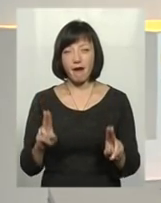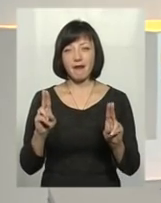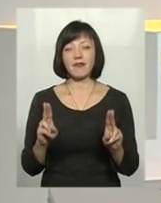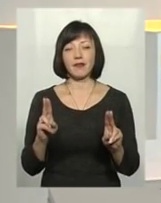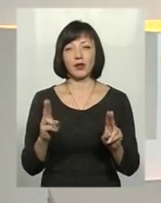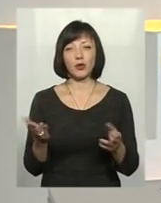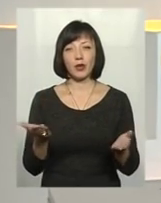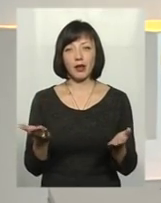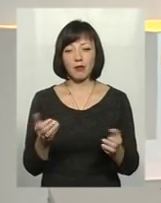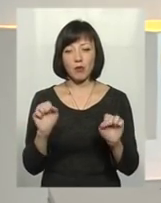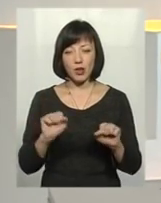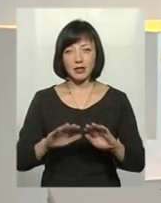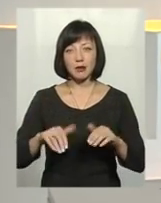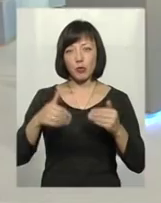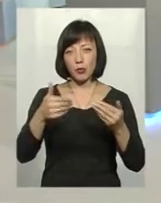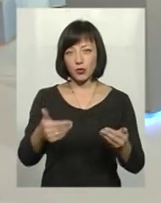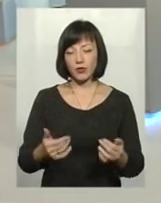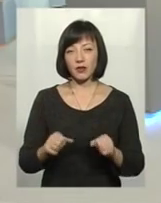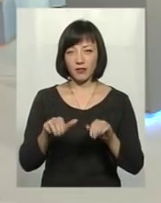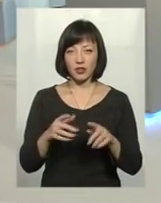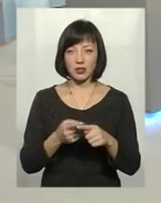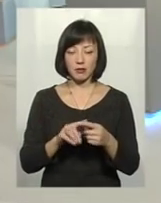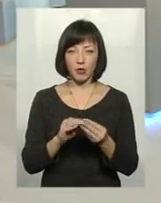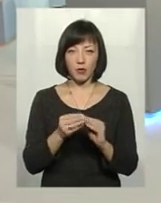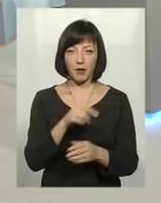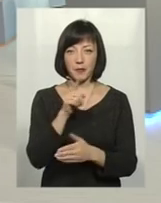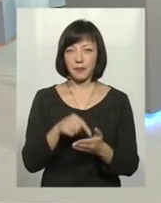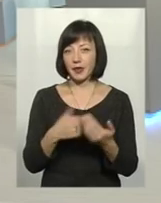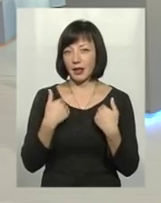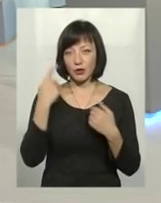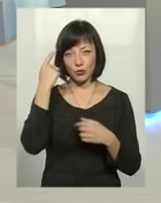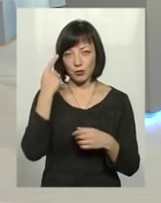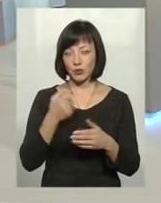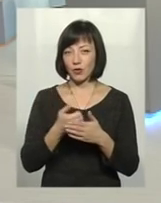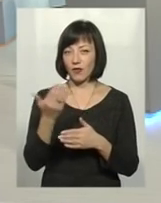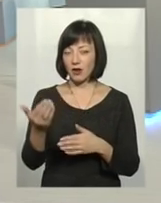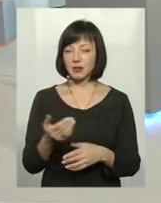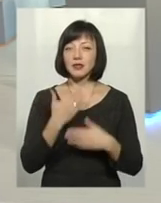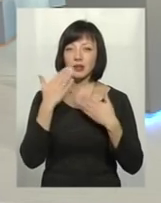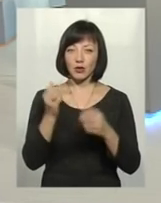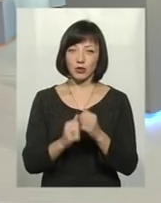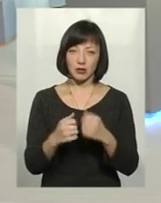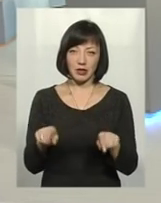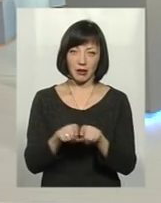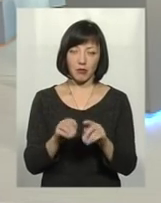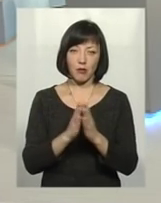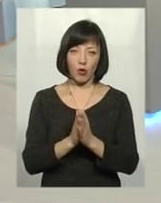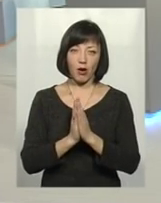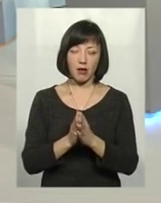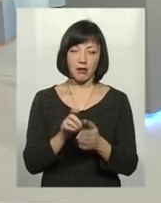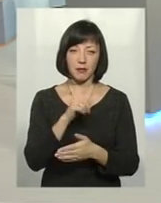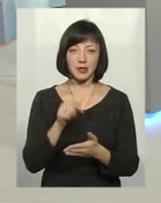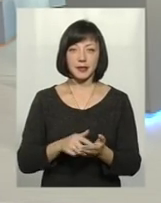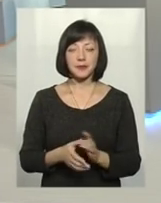могли запропонувати для вирішення таких проблем? Тому що, я думаю, до вас досить часто звертаються з такими проханнями